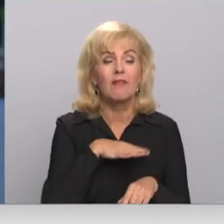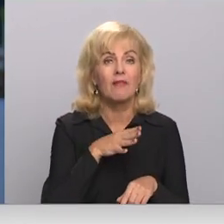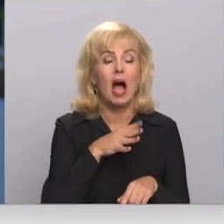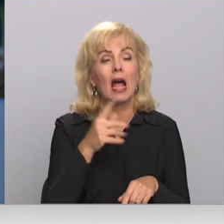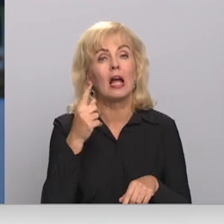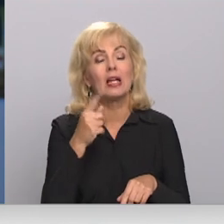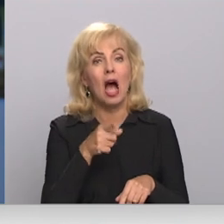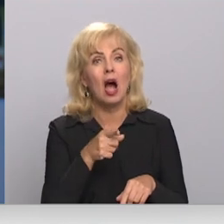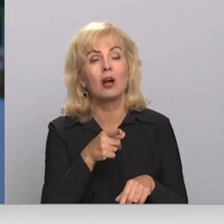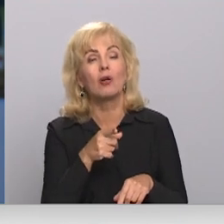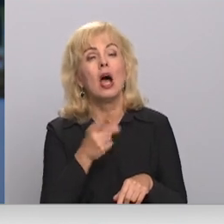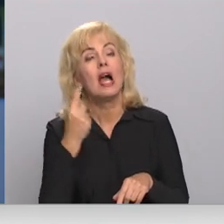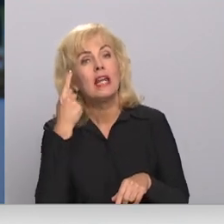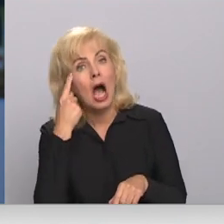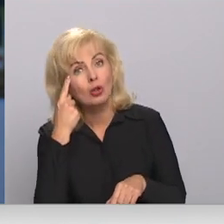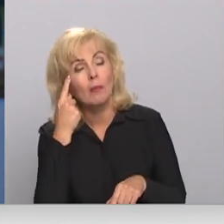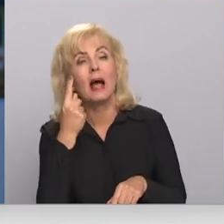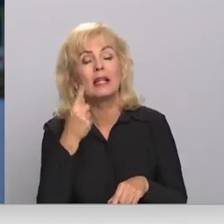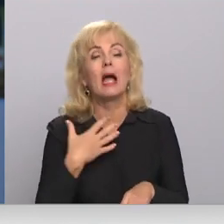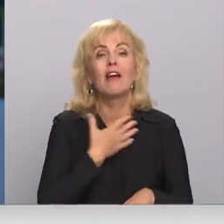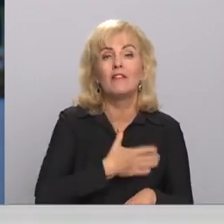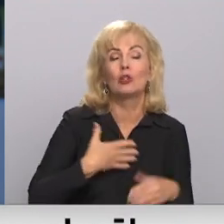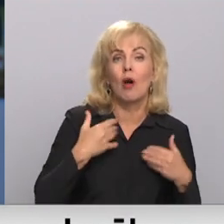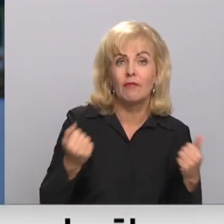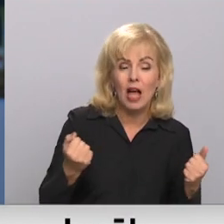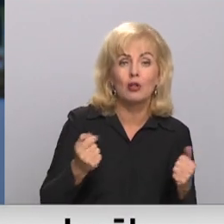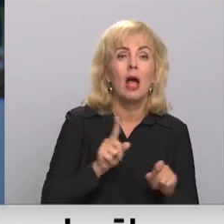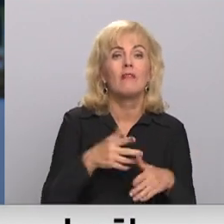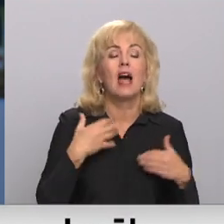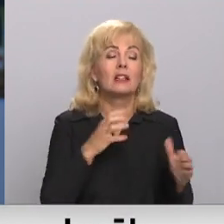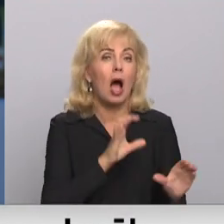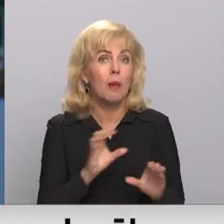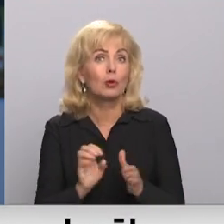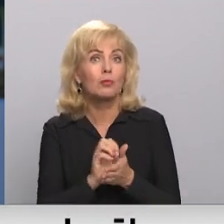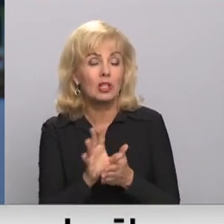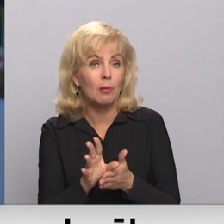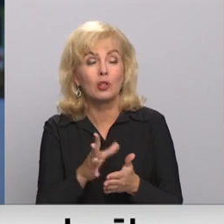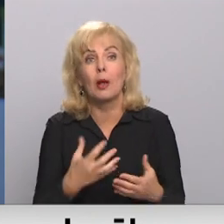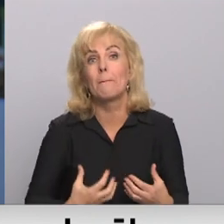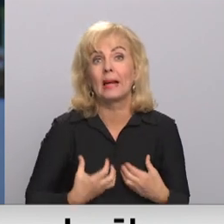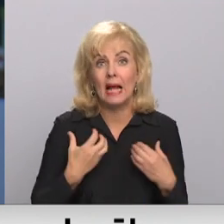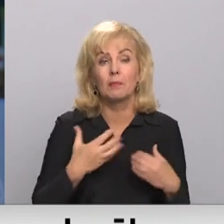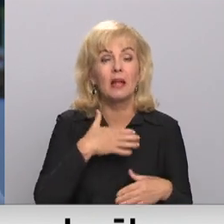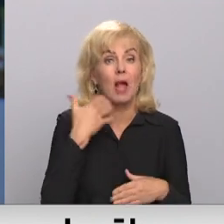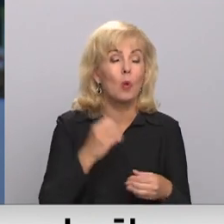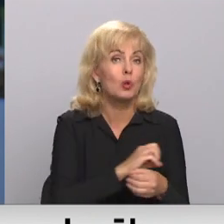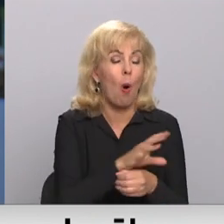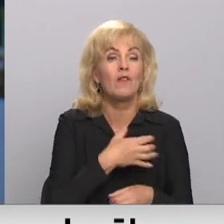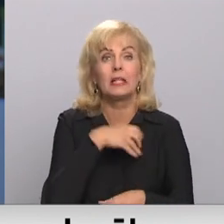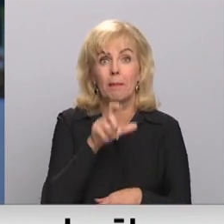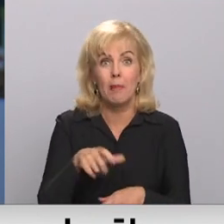domāt tikai par fizisko veselību, kas ir ļoti svarīga, un šobrīd veselības aprūpes sistēma tiešām ir krahs, zinot, cik daudz Covid pacientu